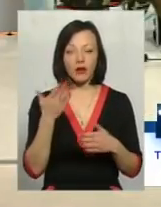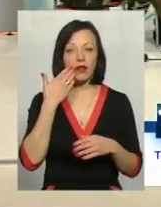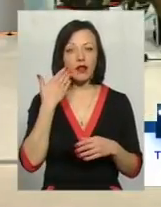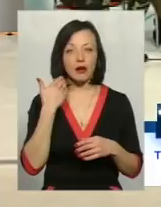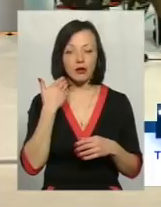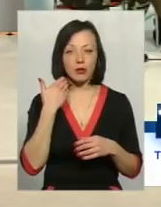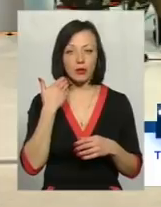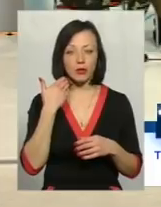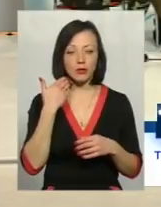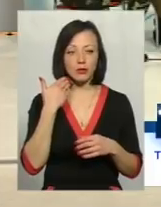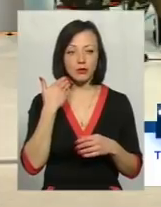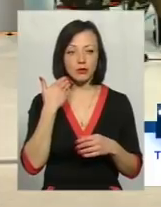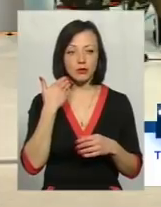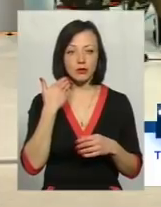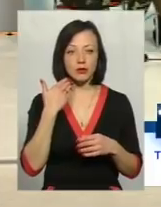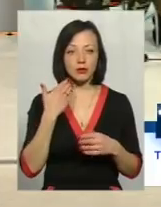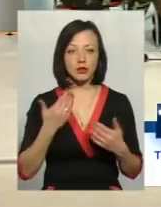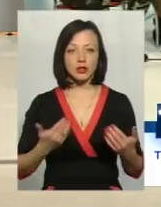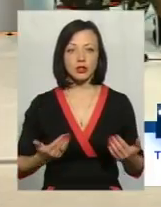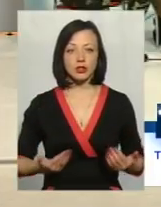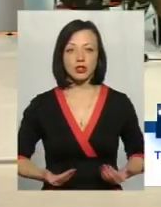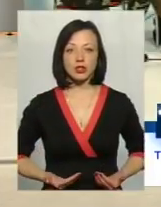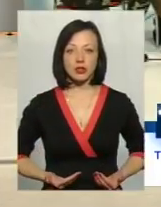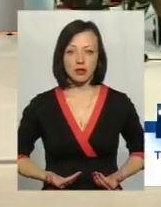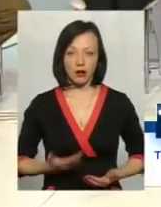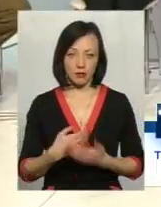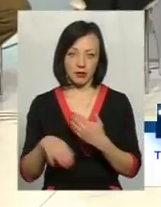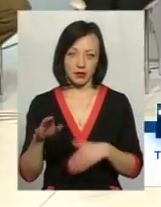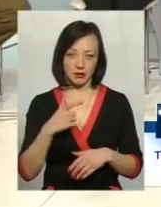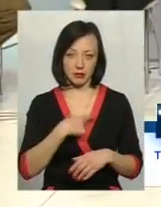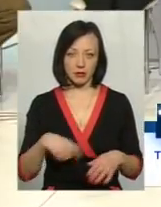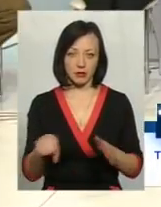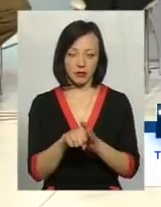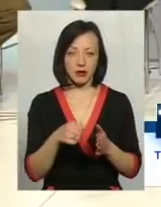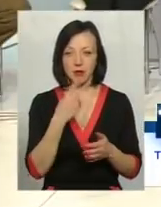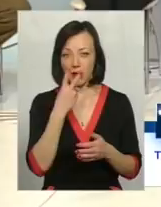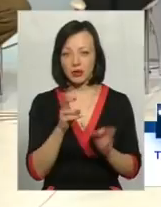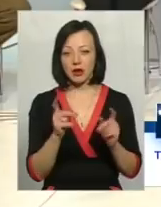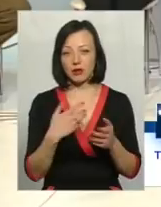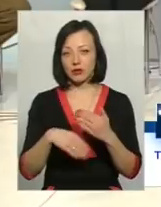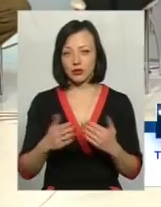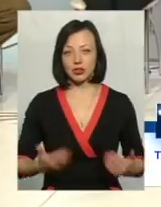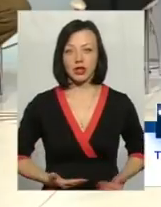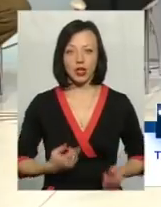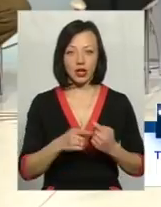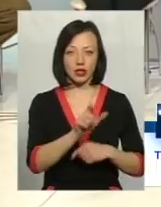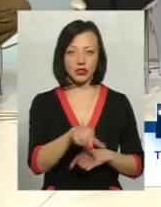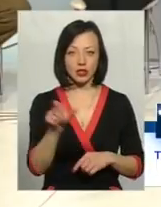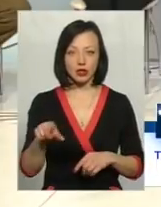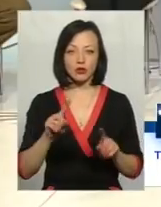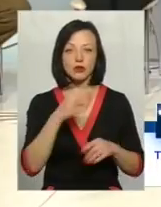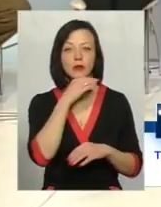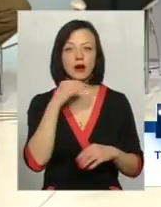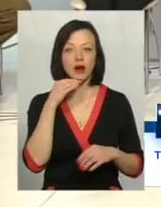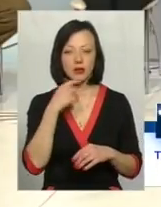легко життя. Піти життя, тому що він бачив, як уходять життя інші. І дуже